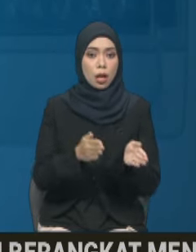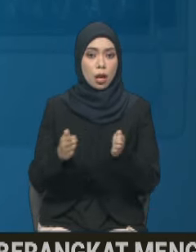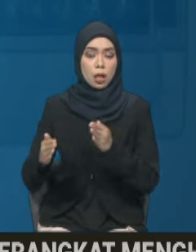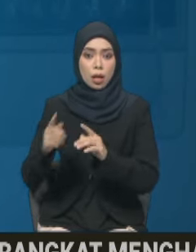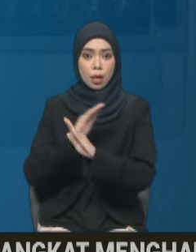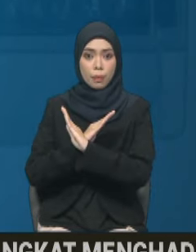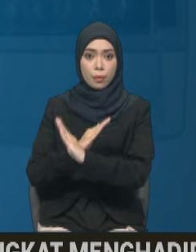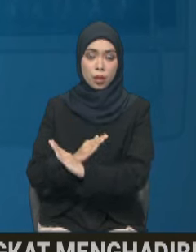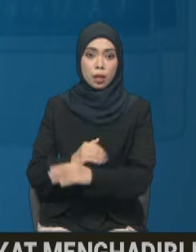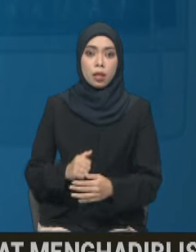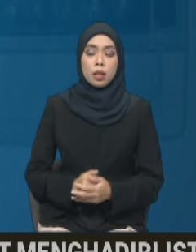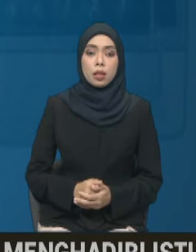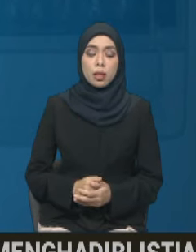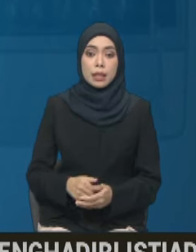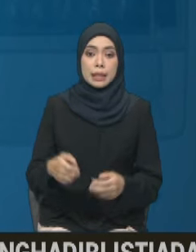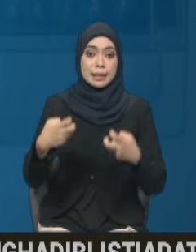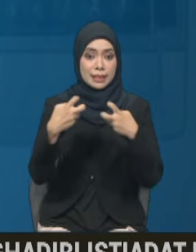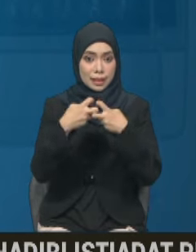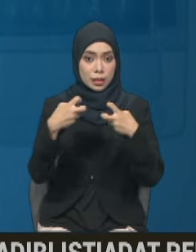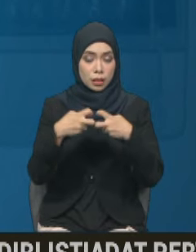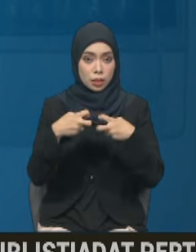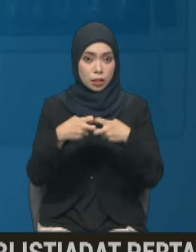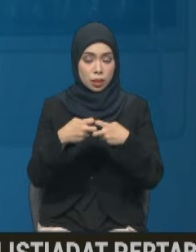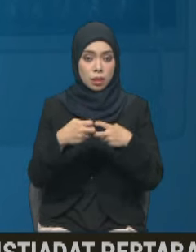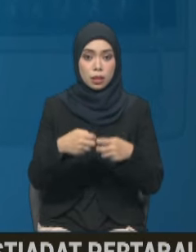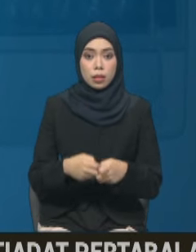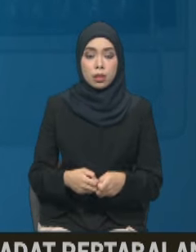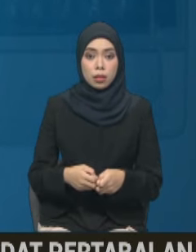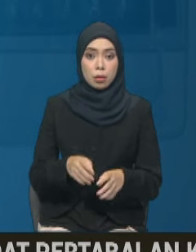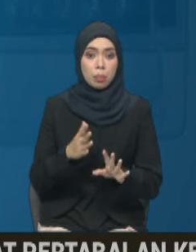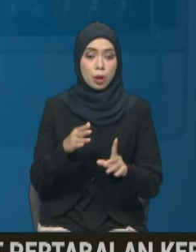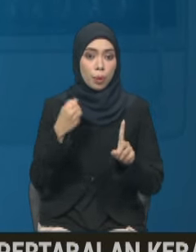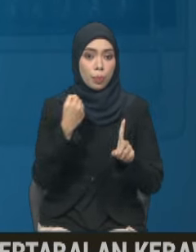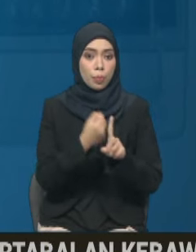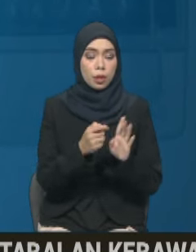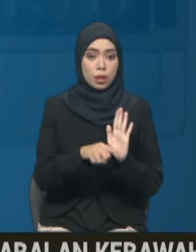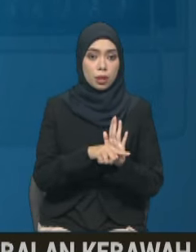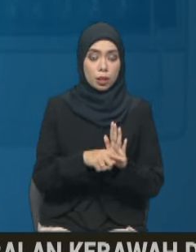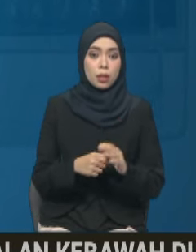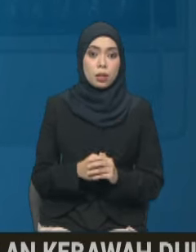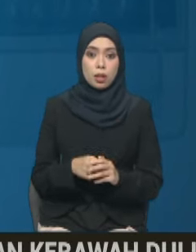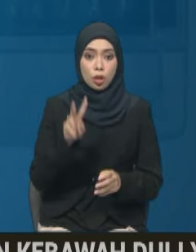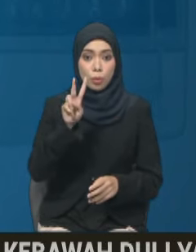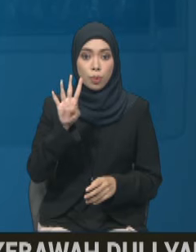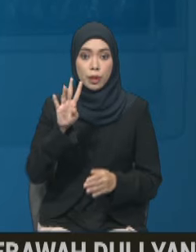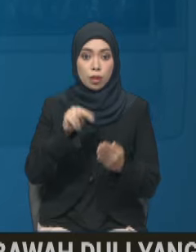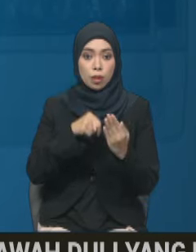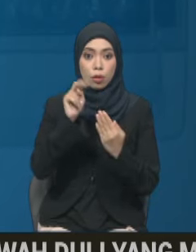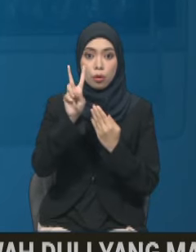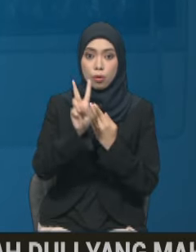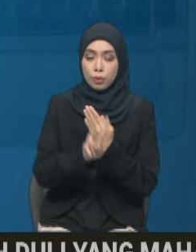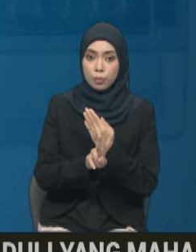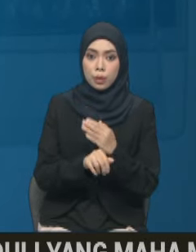memastikan servis bekalan elektrik tidak terjejas semasa TID rollover yang akan berlaku pada 24 November tahun